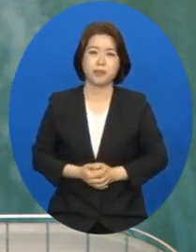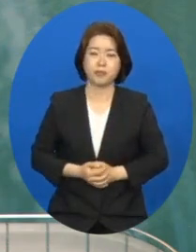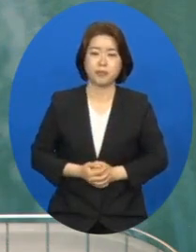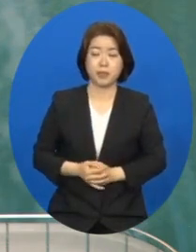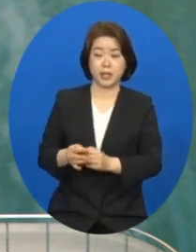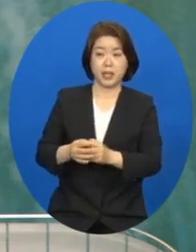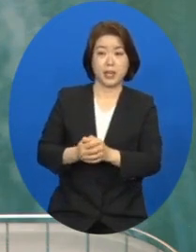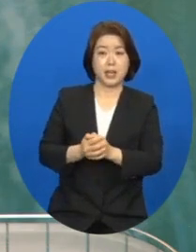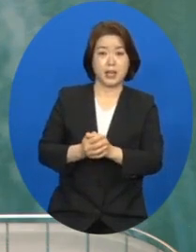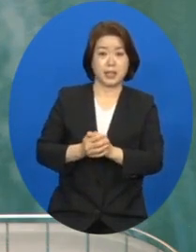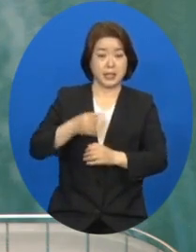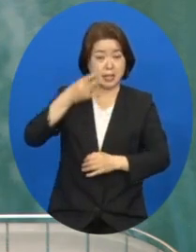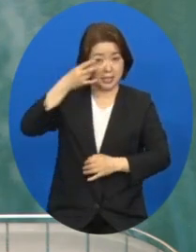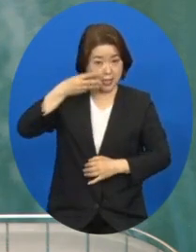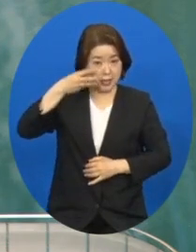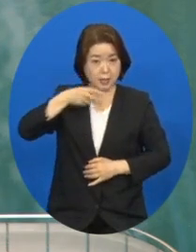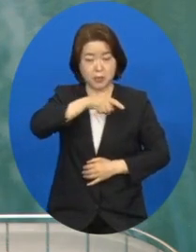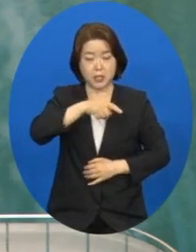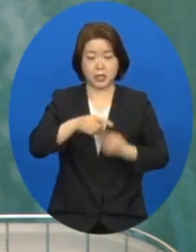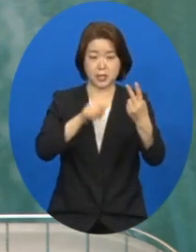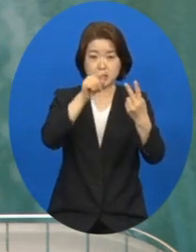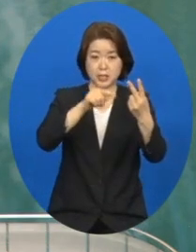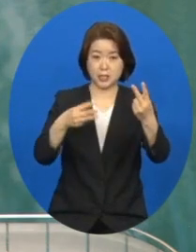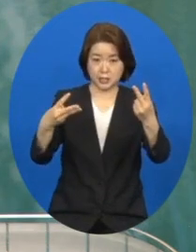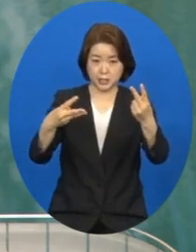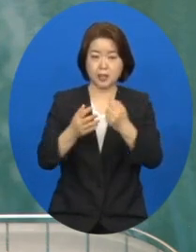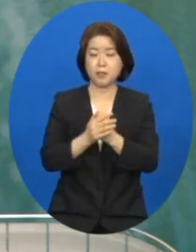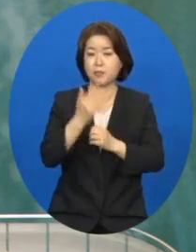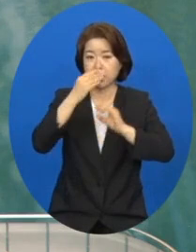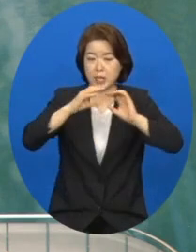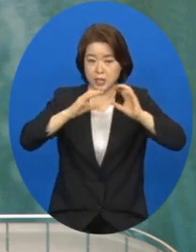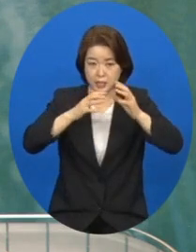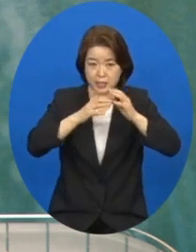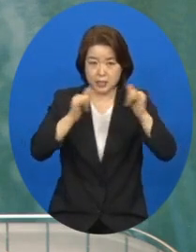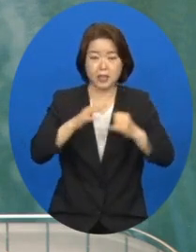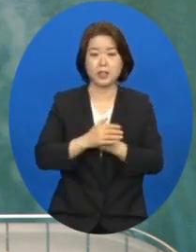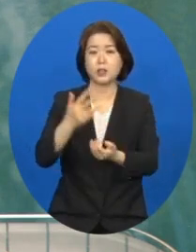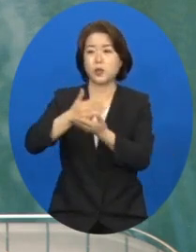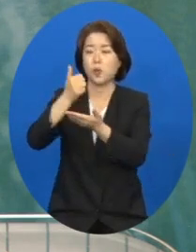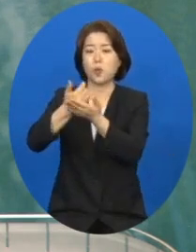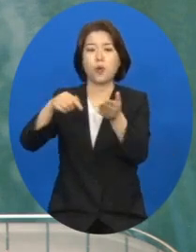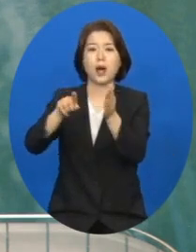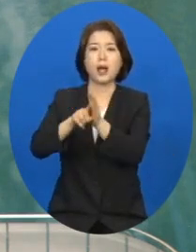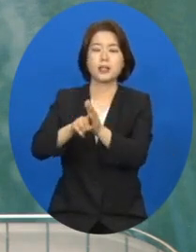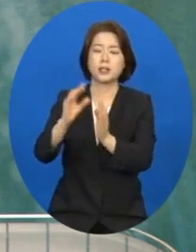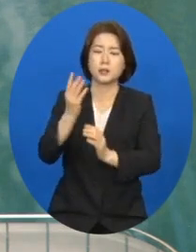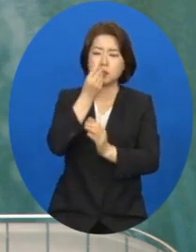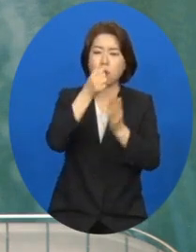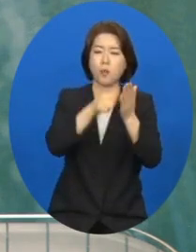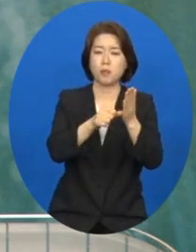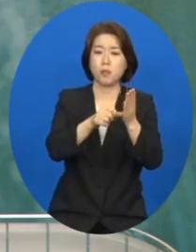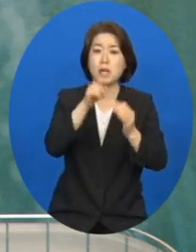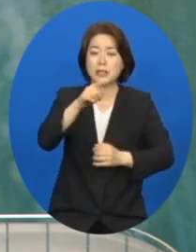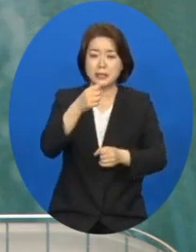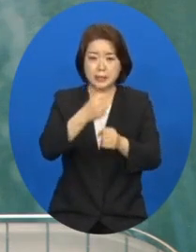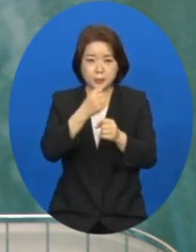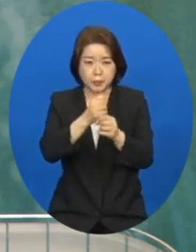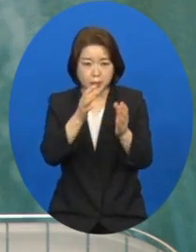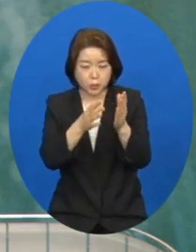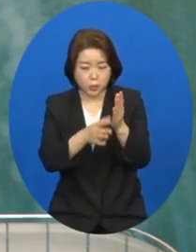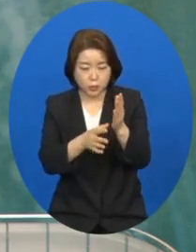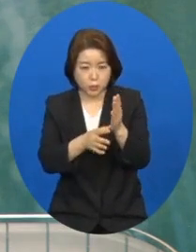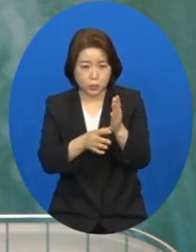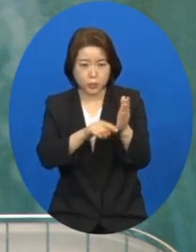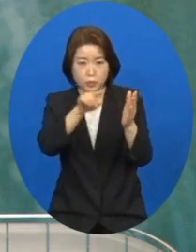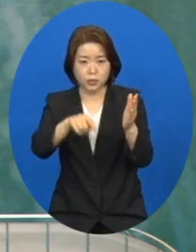예레미야 2장 3절입니다. 이스라엘은 여호와를 위한 성물 곧 그의 소산 중 첫 열매니